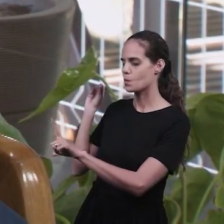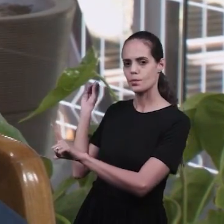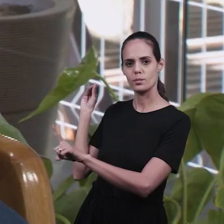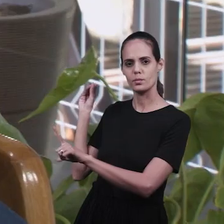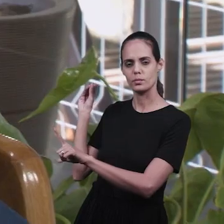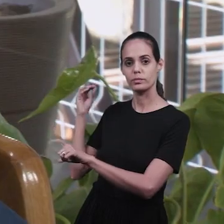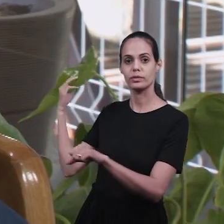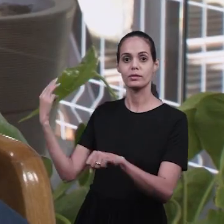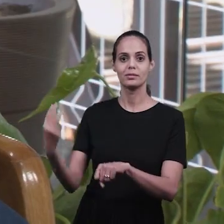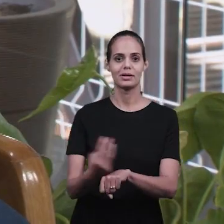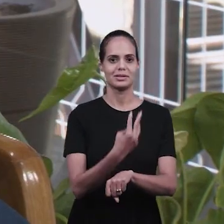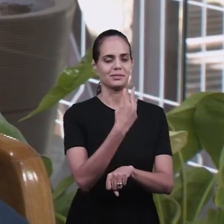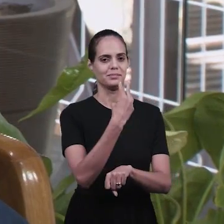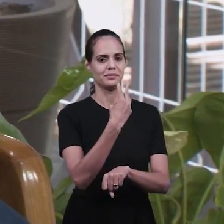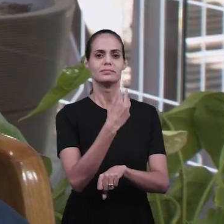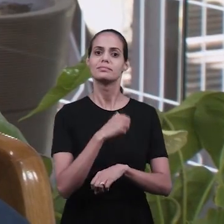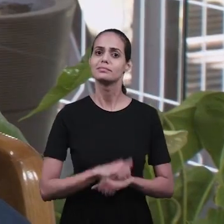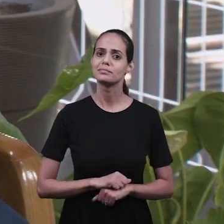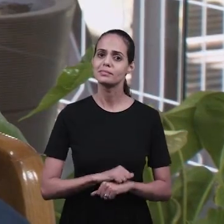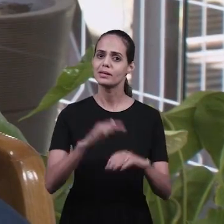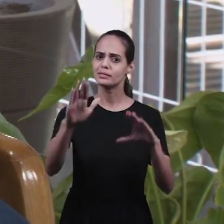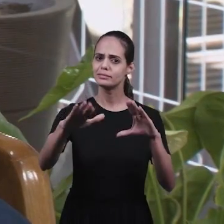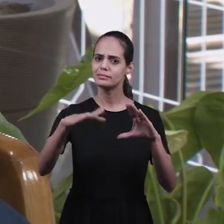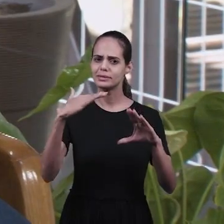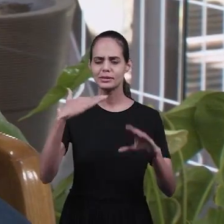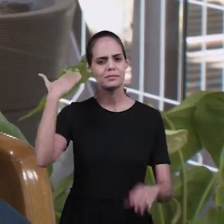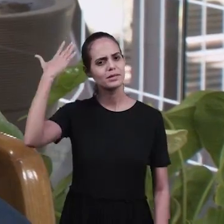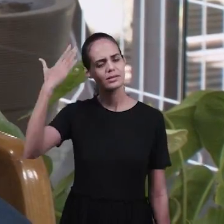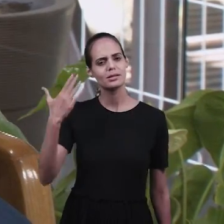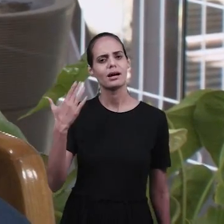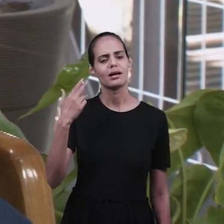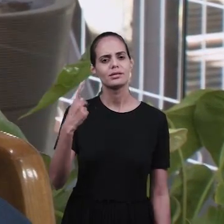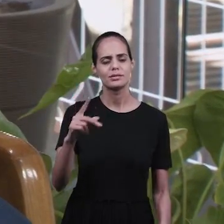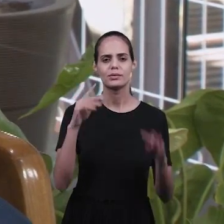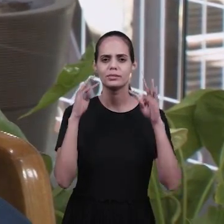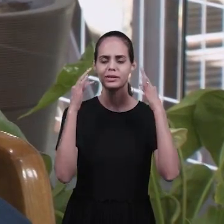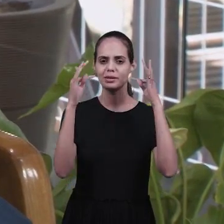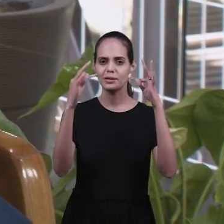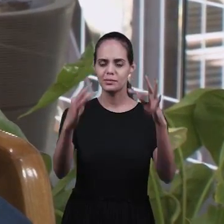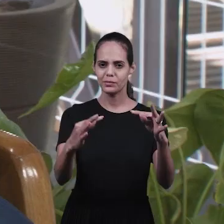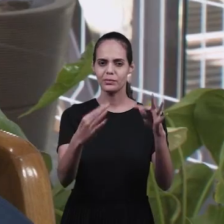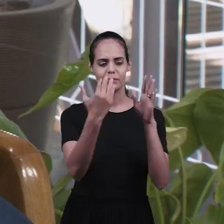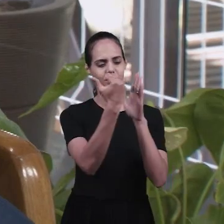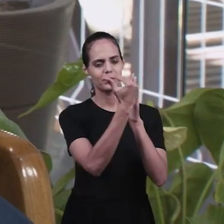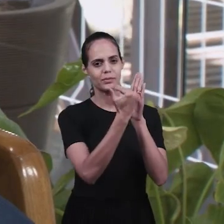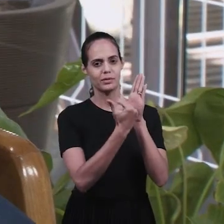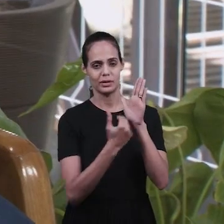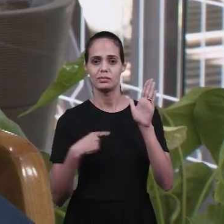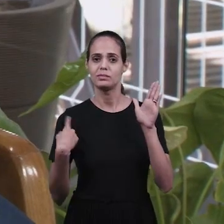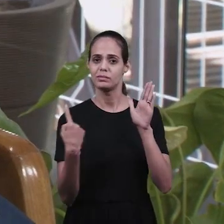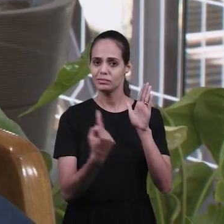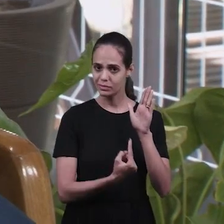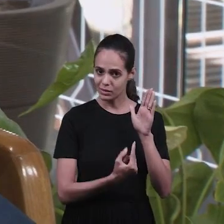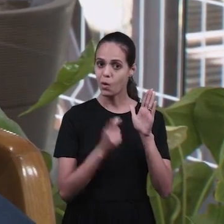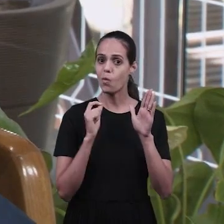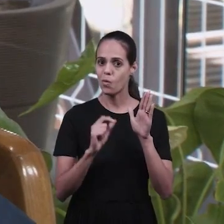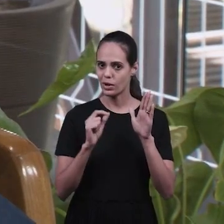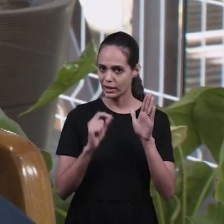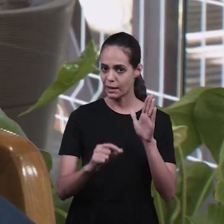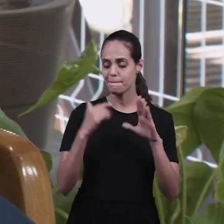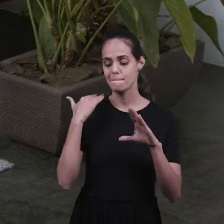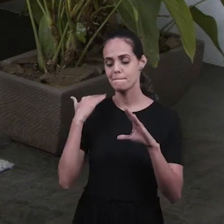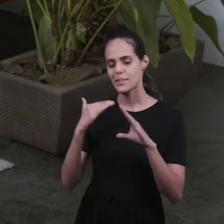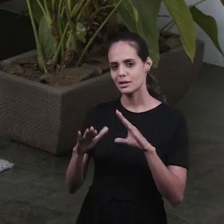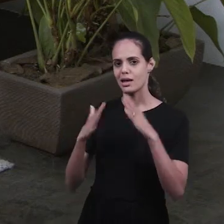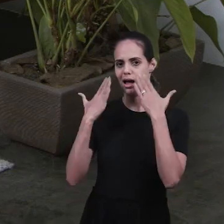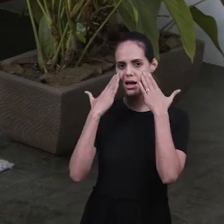vers ce code qui apparaît à l'écran et vous allez être dirigé vers WhatsApp. Envoyez-nous un message, racontez-nous votre témoignage, dites